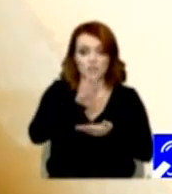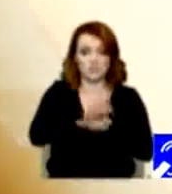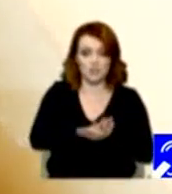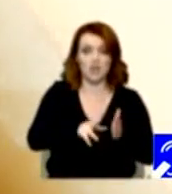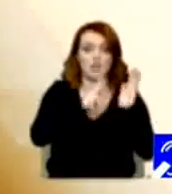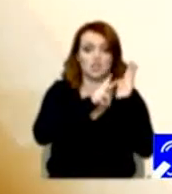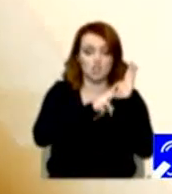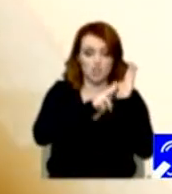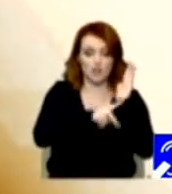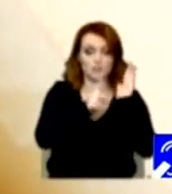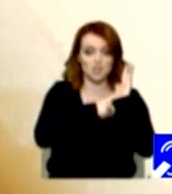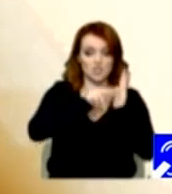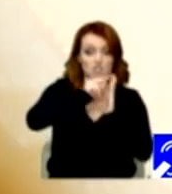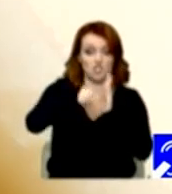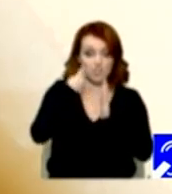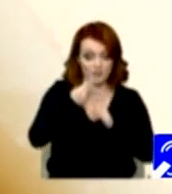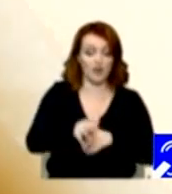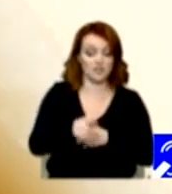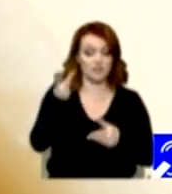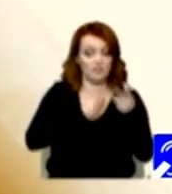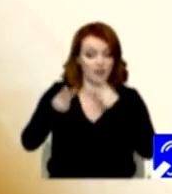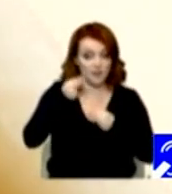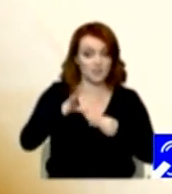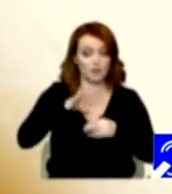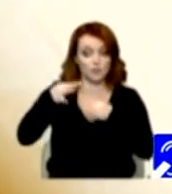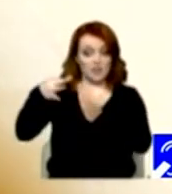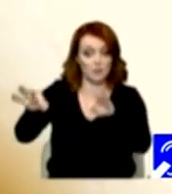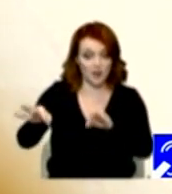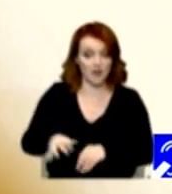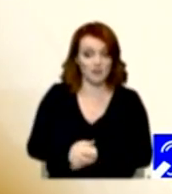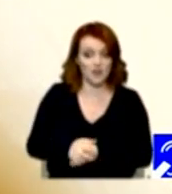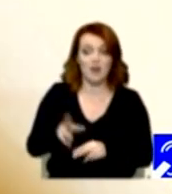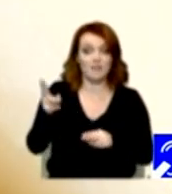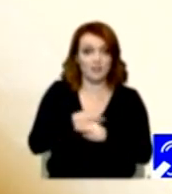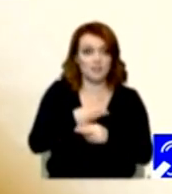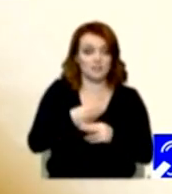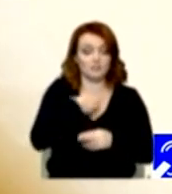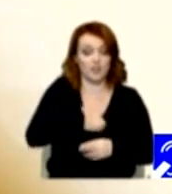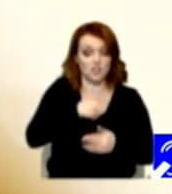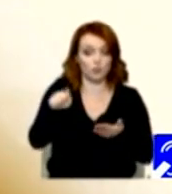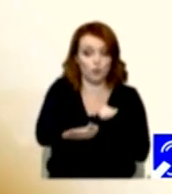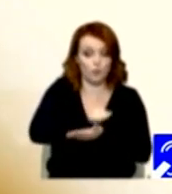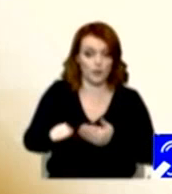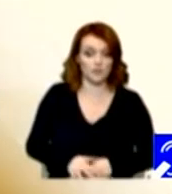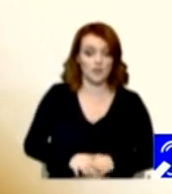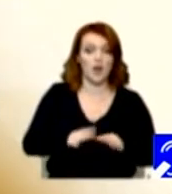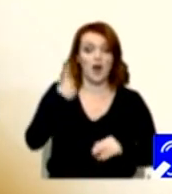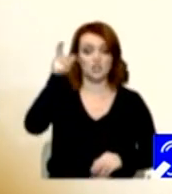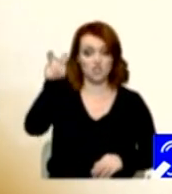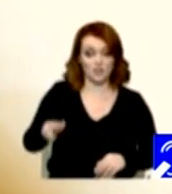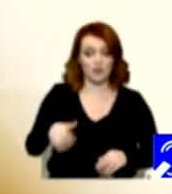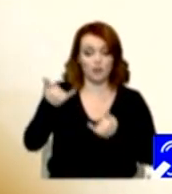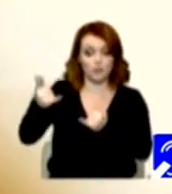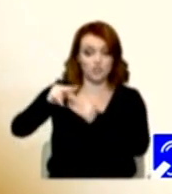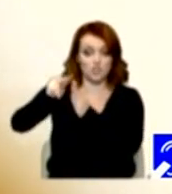peste 76 de certificat fitosanitar îmi eliberate în lipsa documentelor necesare în mai multe unui singur agent Economic au fost